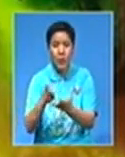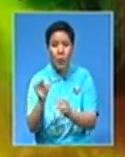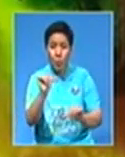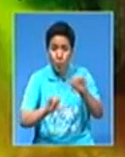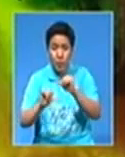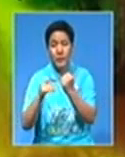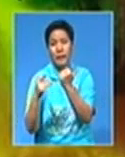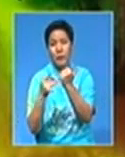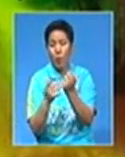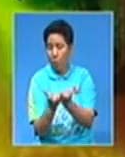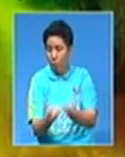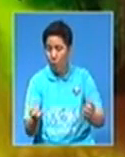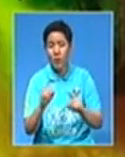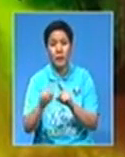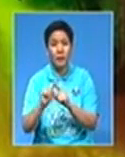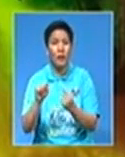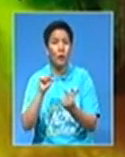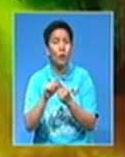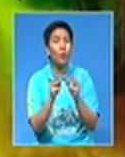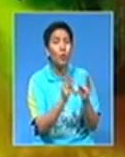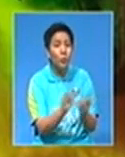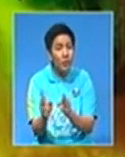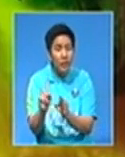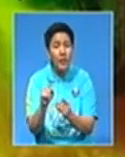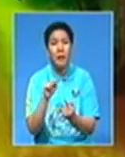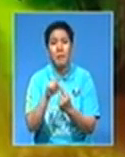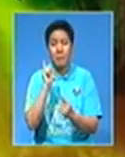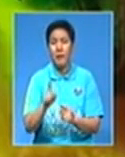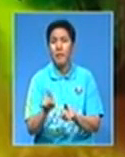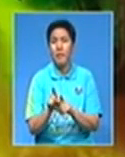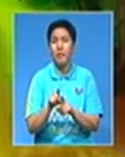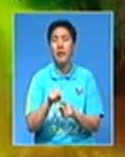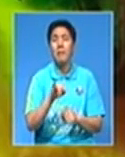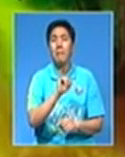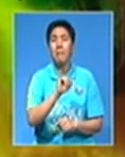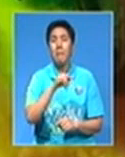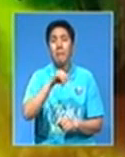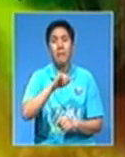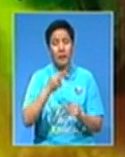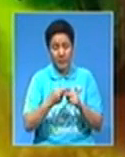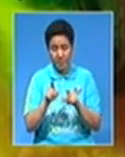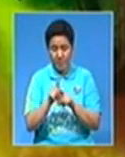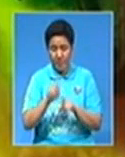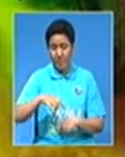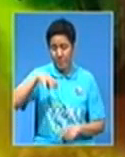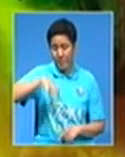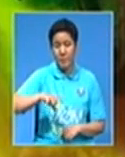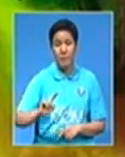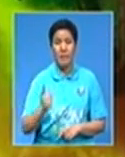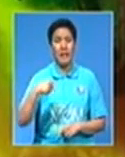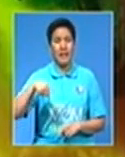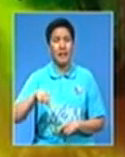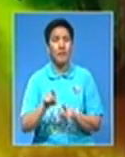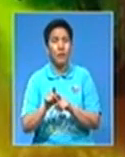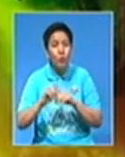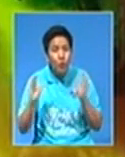าสตร์เทคโนโลยีและนวัตกรรมในรูปแบบของ private equity นะครับหรือ venture capital เพื่